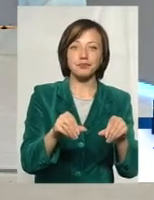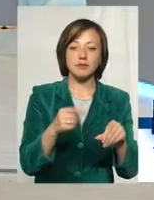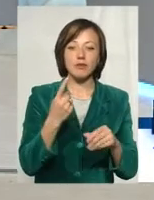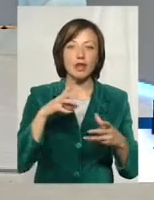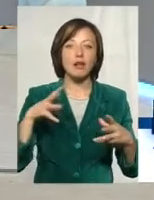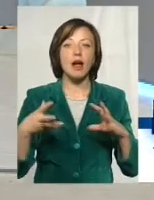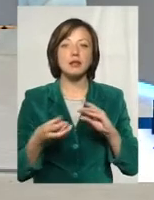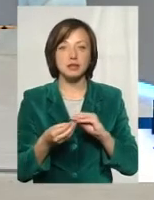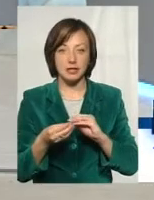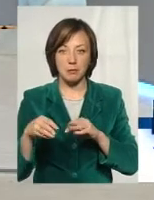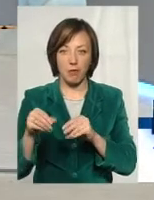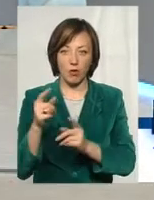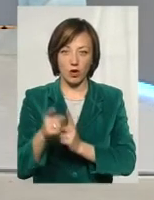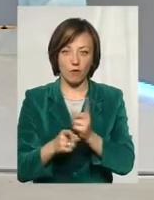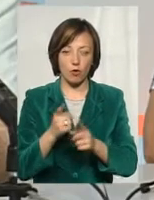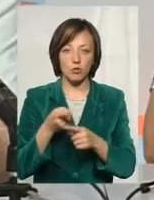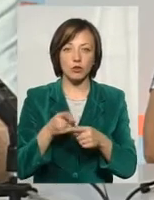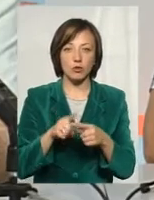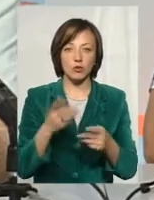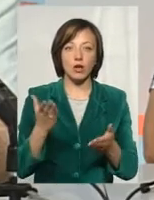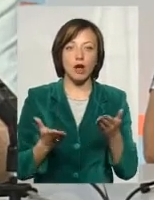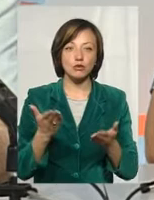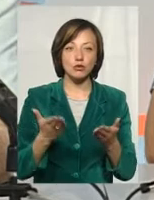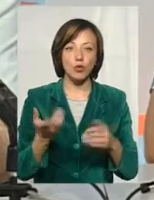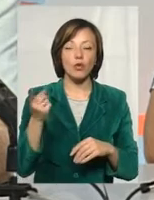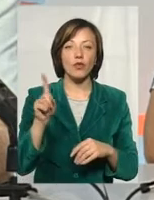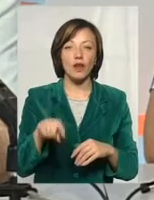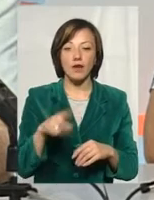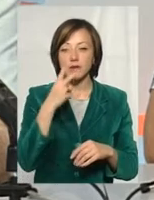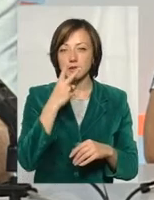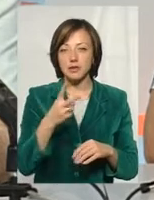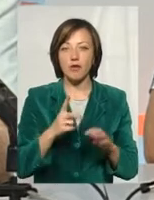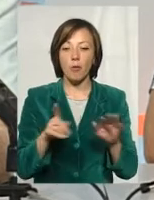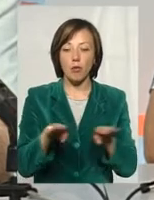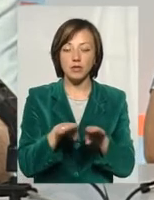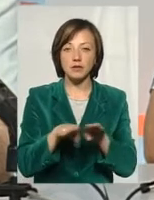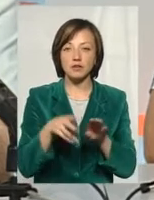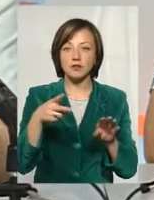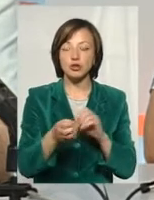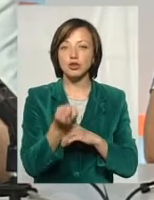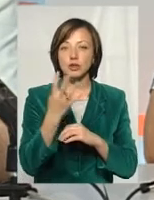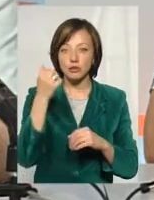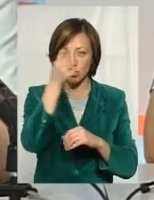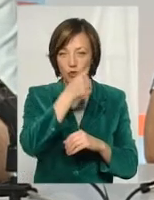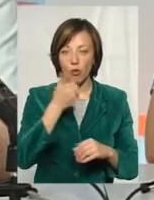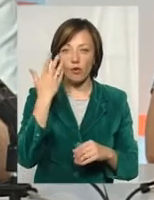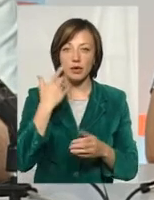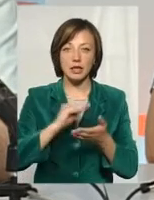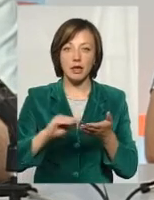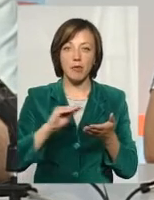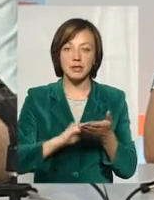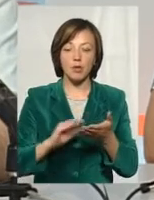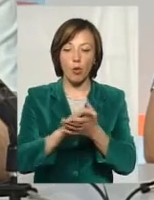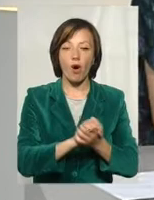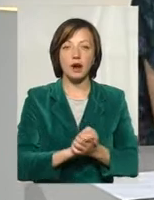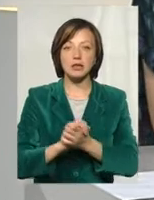цієї земельної реформи. Тому, якщо ми навіть дивимося з 2014 роком, коли була, власне, написана коаліційна